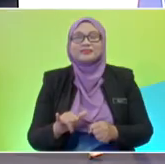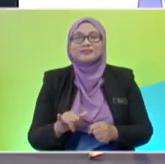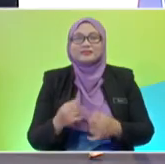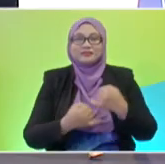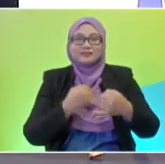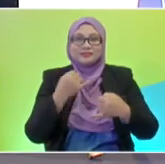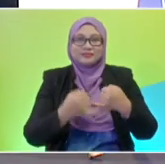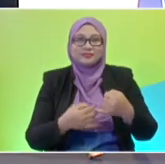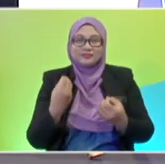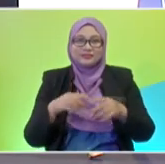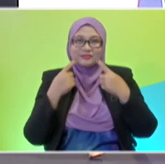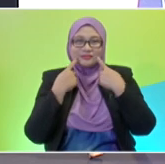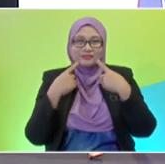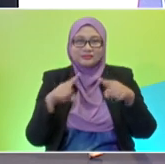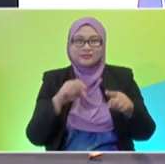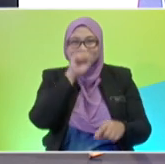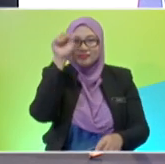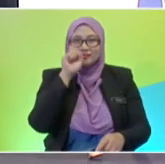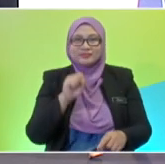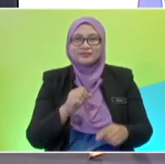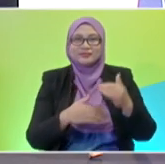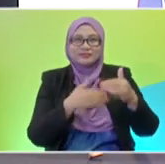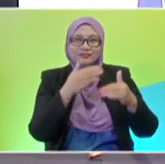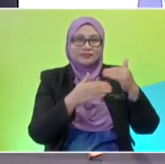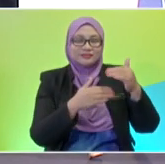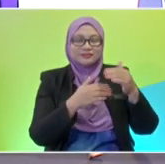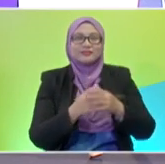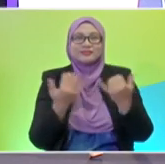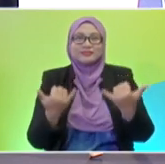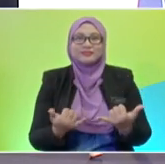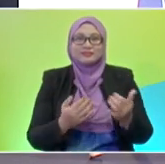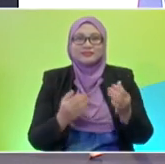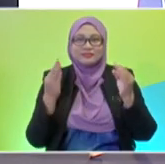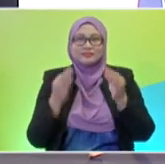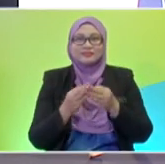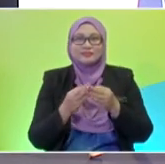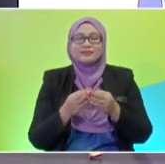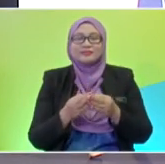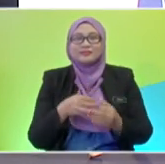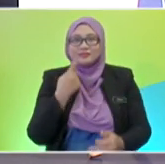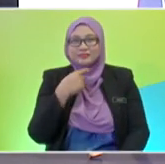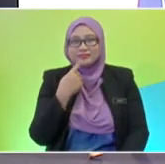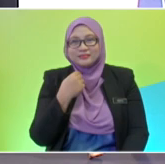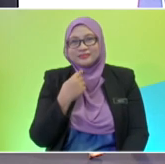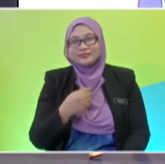pemahaman kita menuju kepada Usahawan berjaya tadi oke siapa Ivan coba